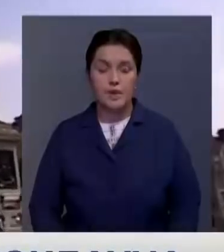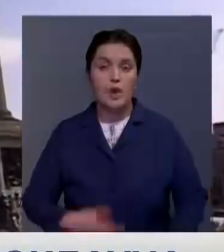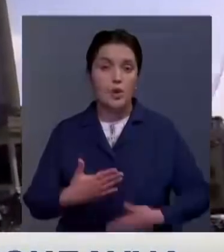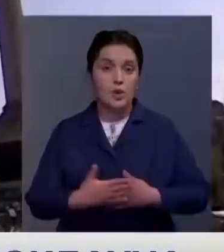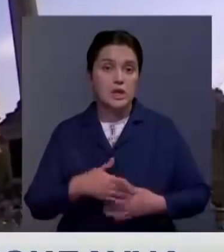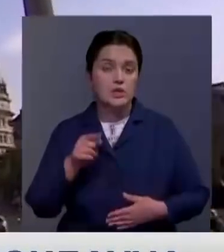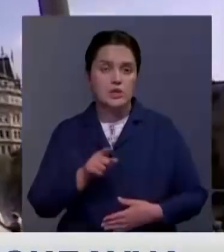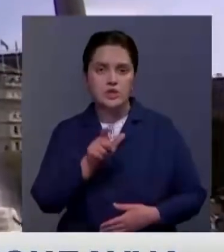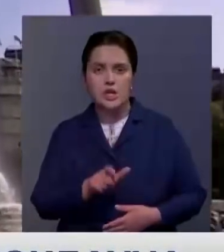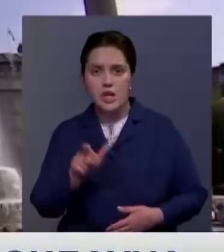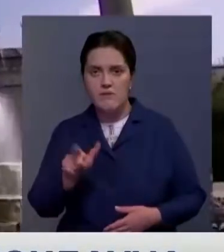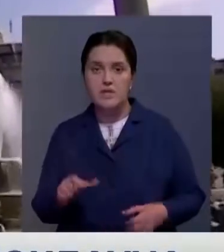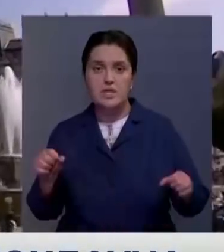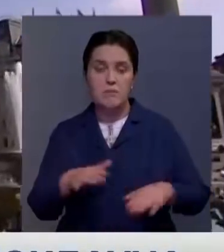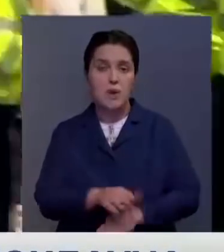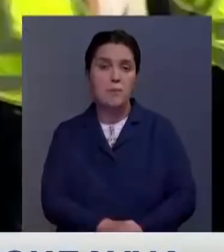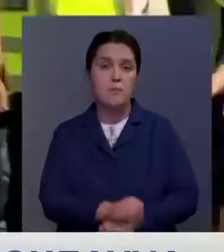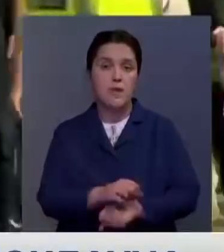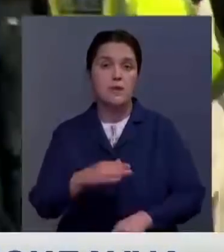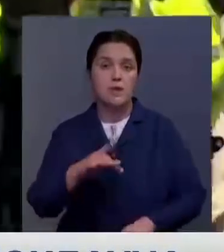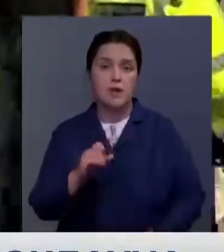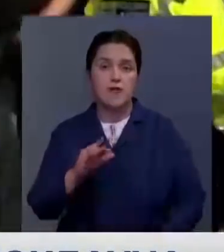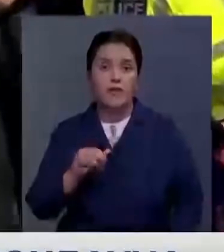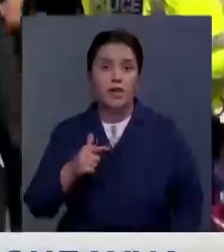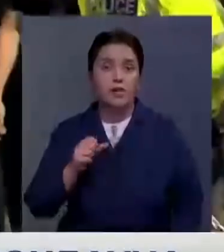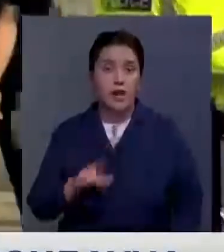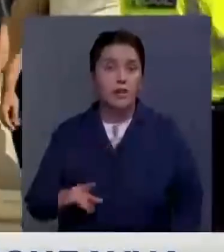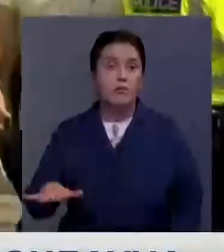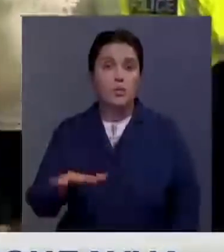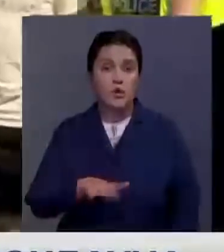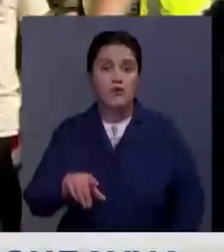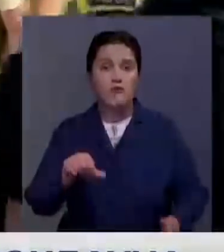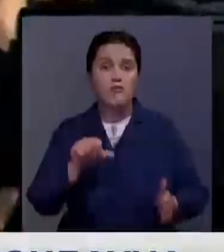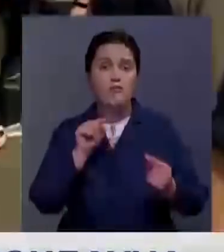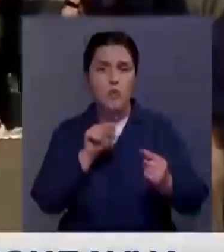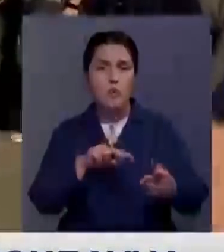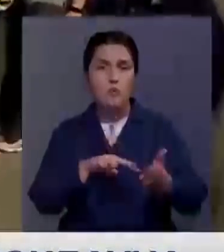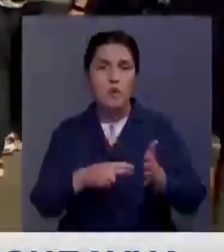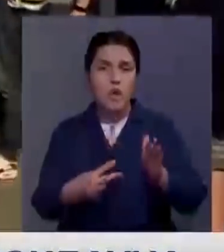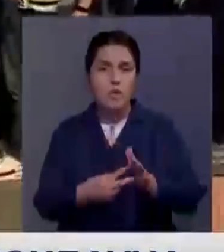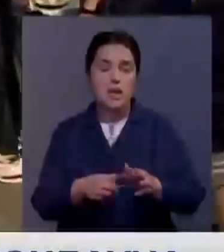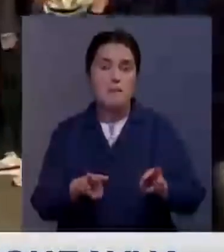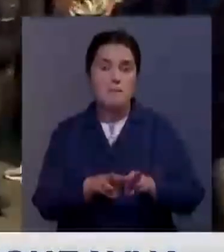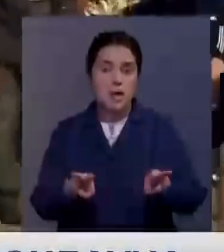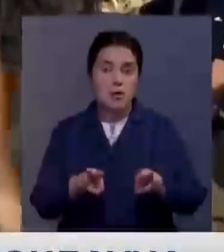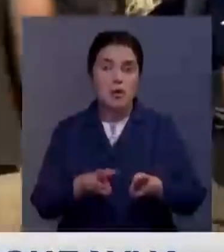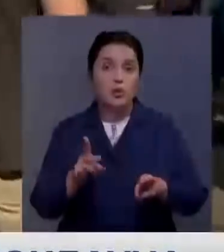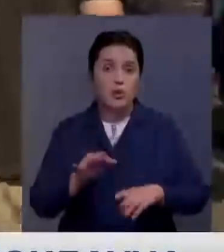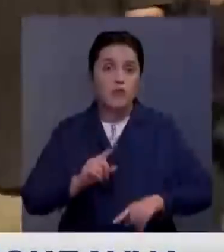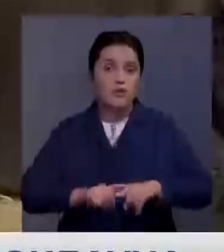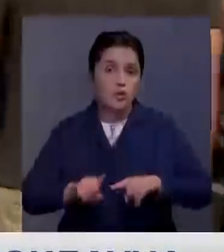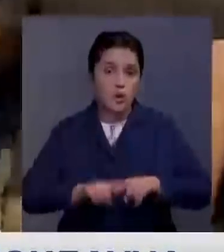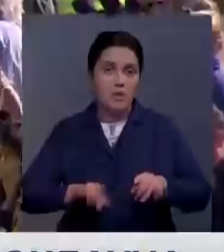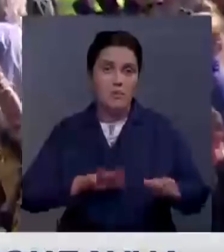Около 1000 человек собрались на митинг у Трафальгарской площади. Люди выступали против планов правительства ввести локдаун. Но вскоре